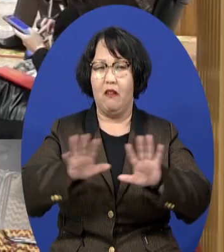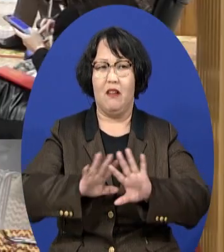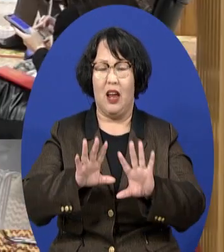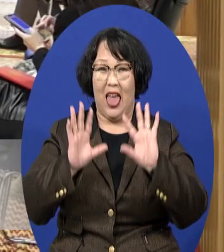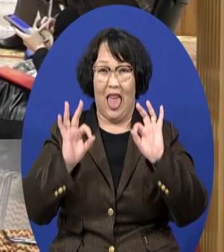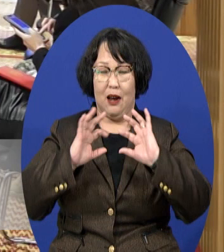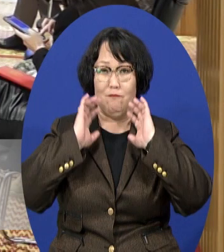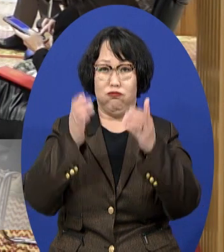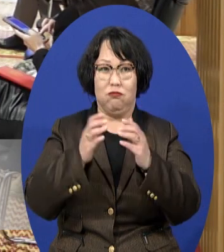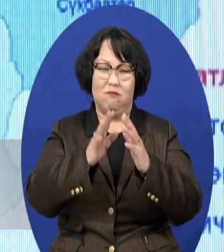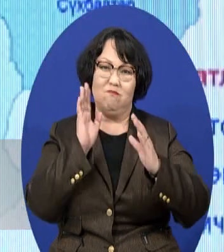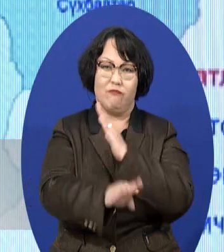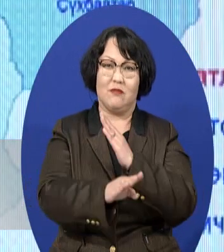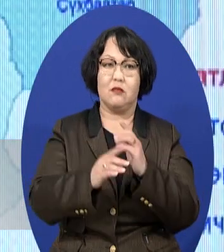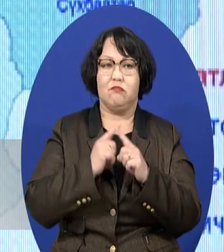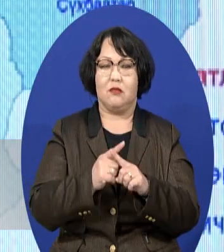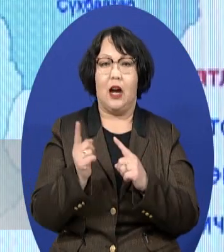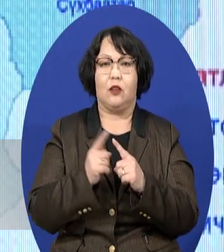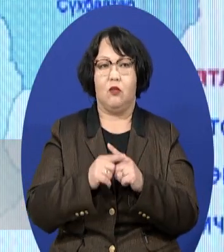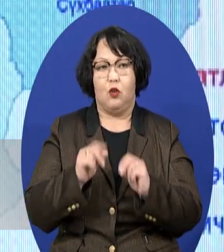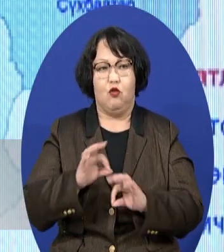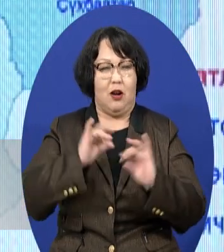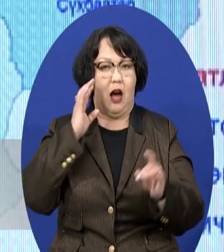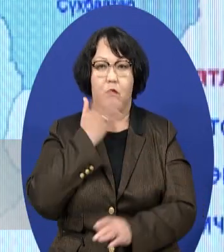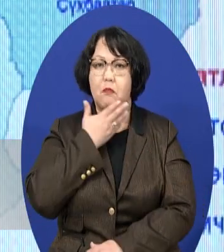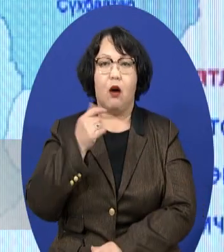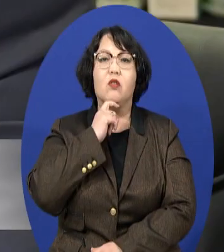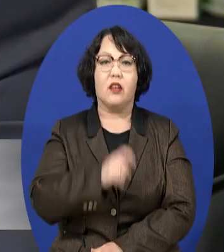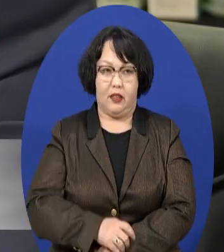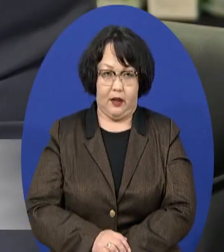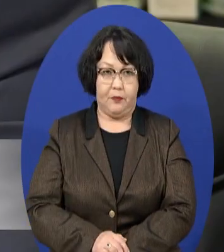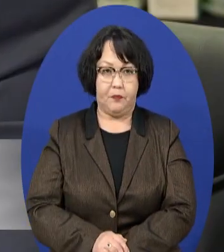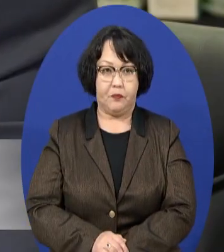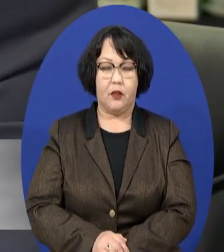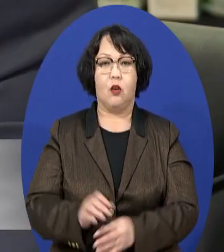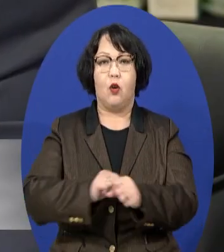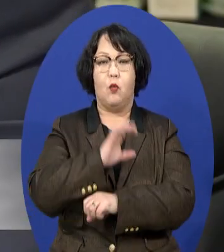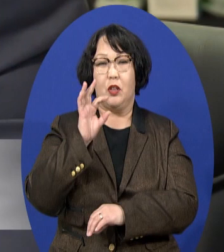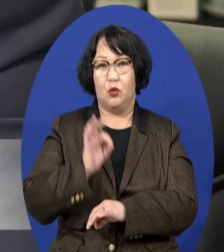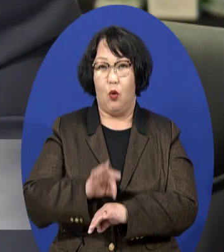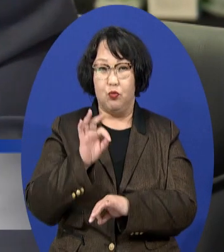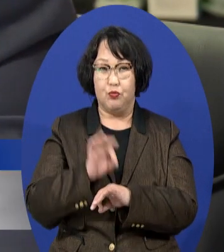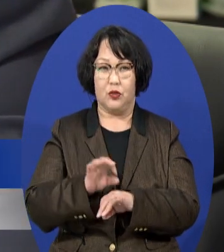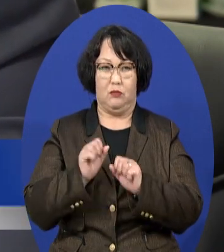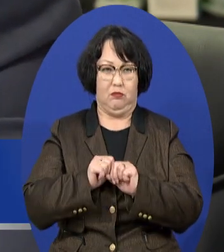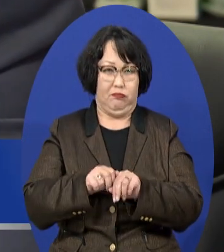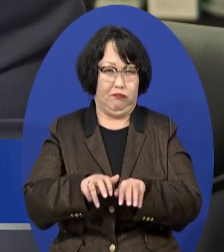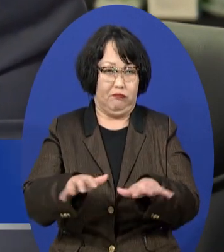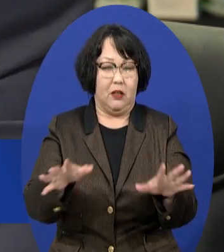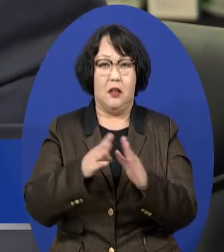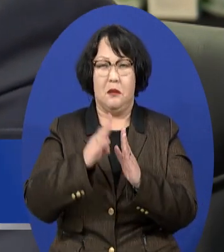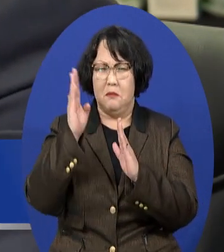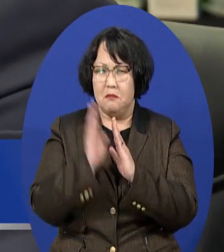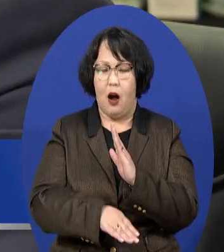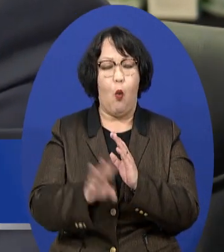тавихаас өөр аргагүй нөхцөлд орно гэж шадар сайд мэдгдлээ. Эрсдэл нэмэгдээд байвал хөл хорохгүй гэж одоо шийдсэн ч